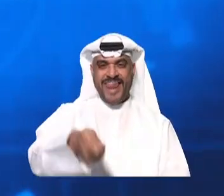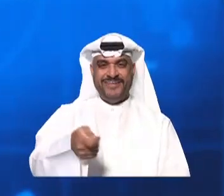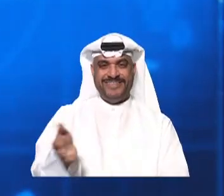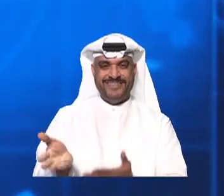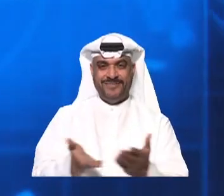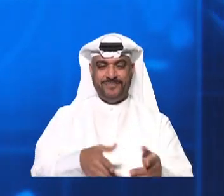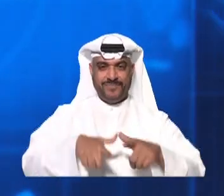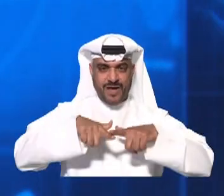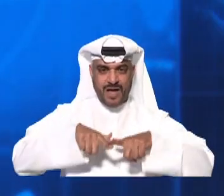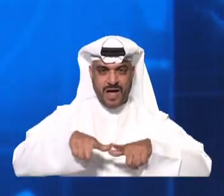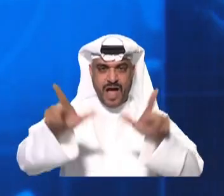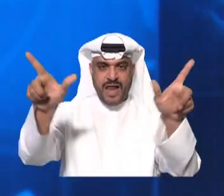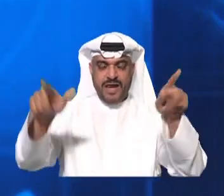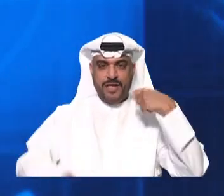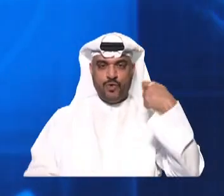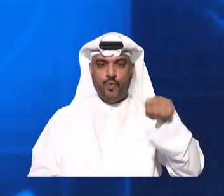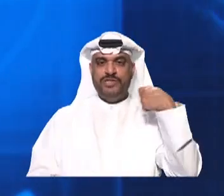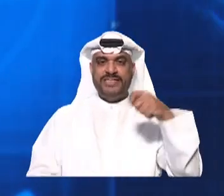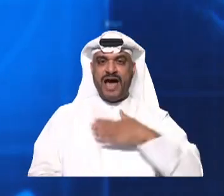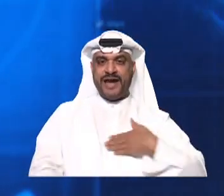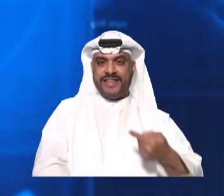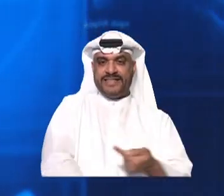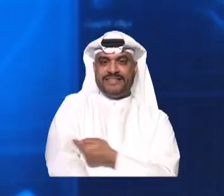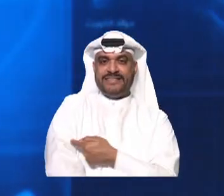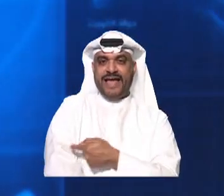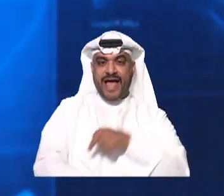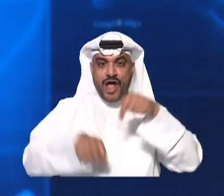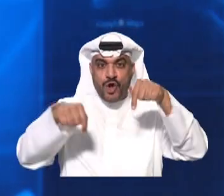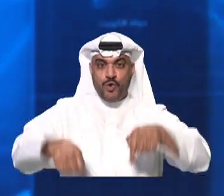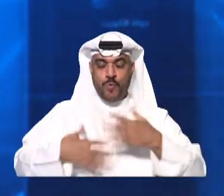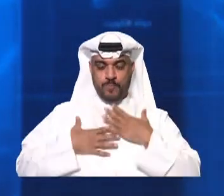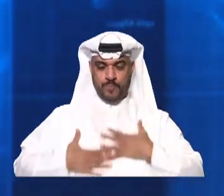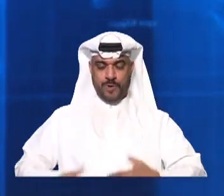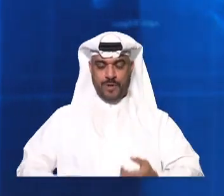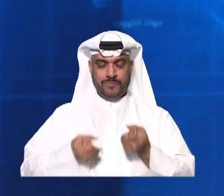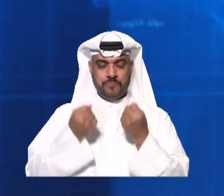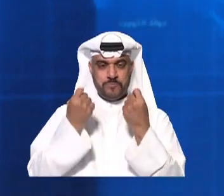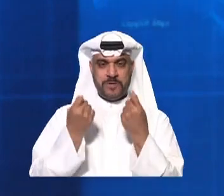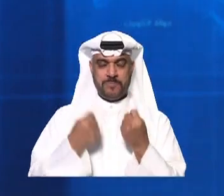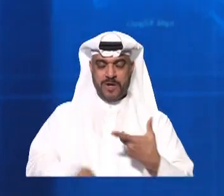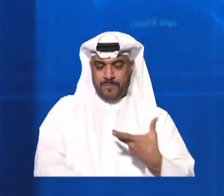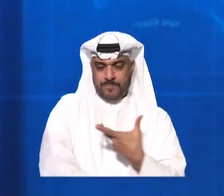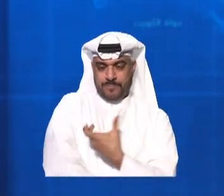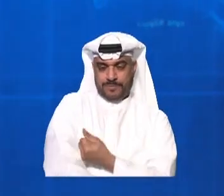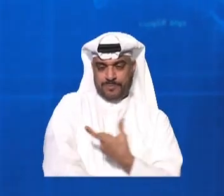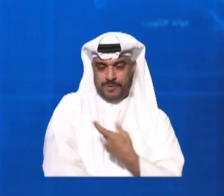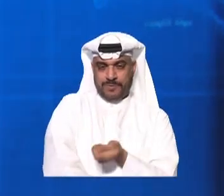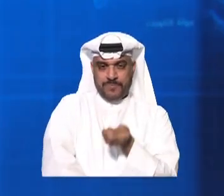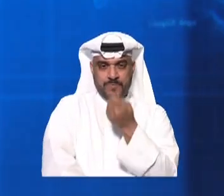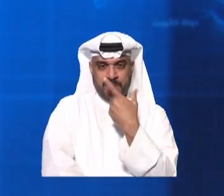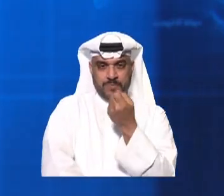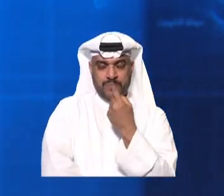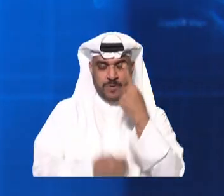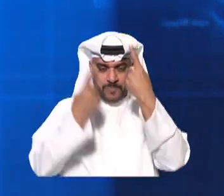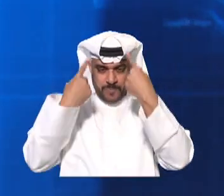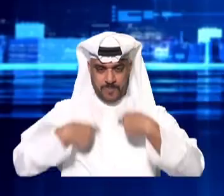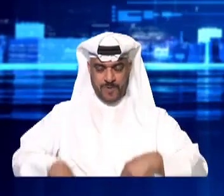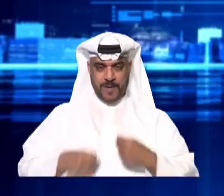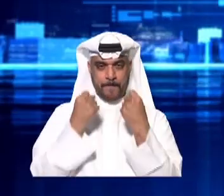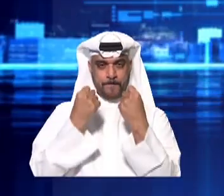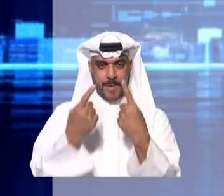أعلنت وزارة الصحة اليوم شفاء 725 شخصا من الإصابة بكوفيد-19